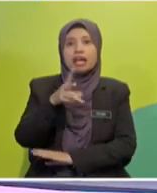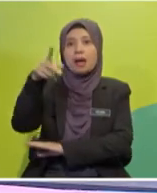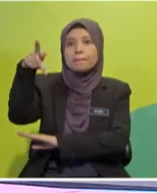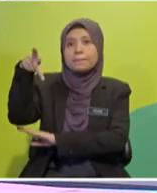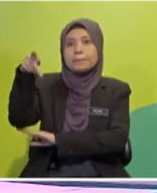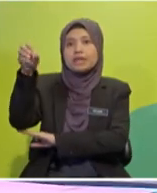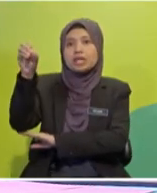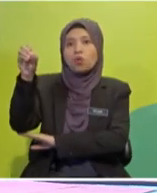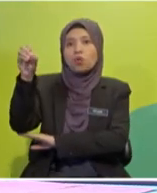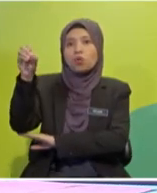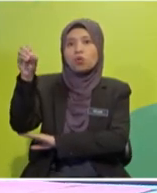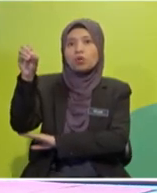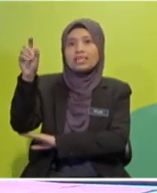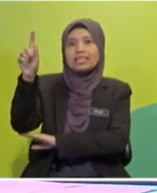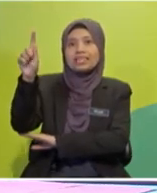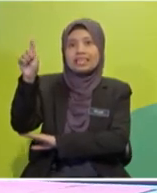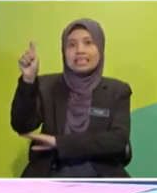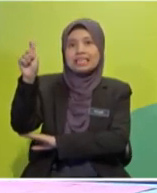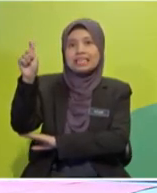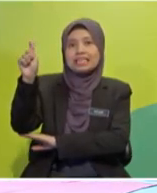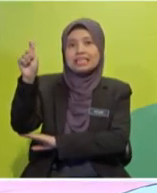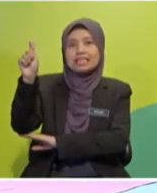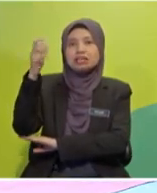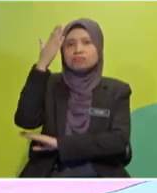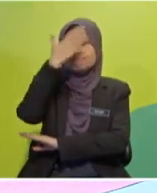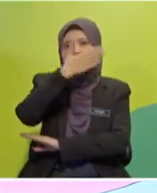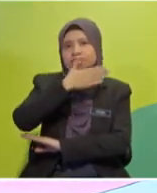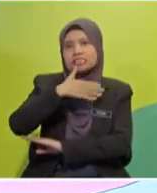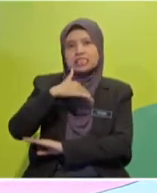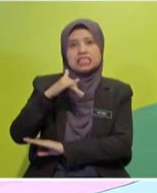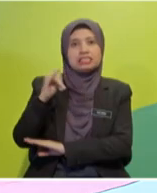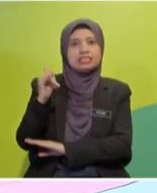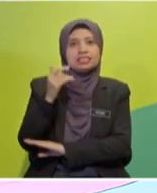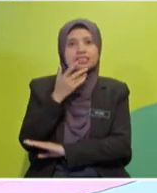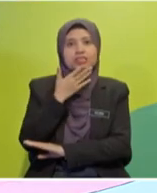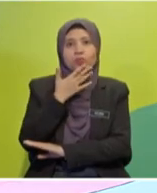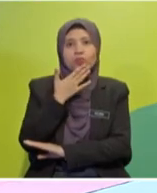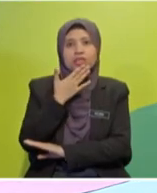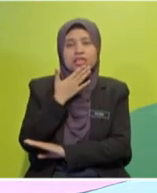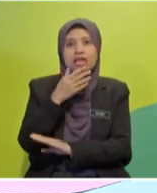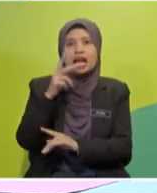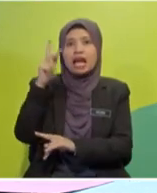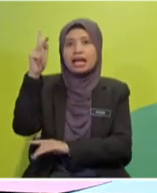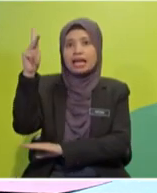B-O-T Boat. Ui, cantiknya warna ni.